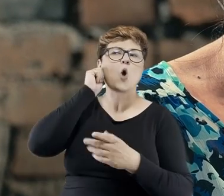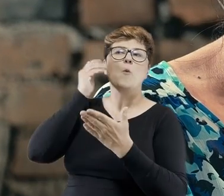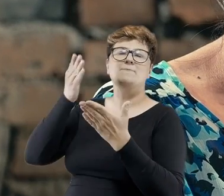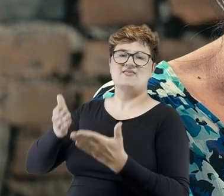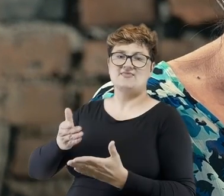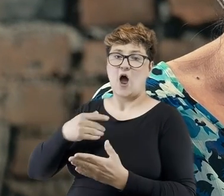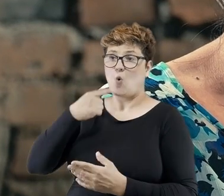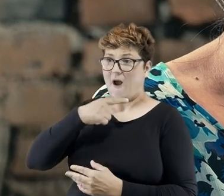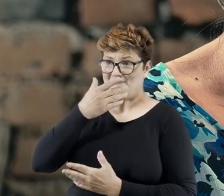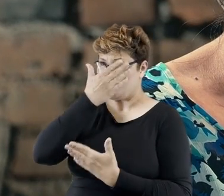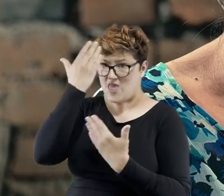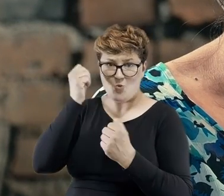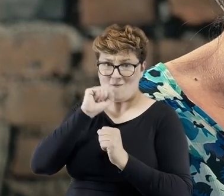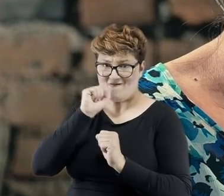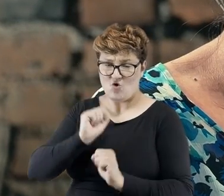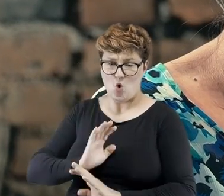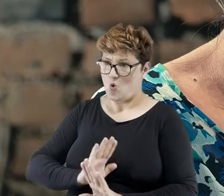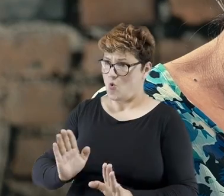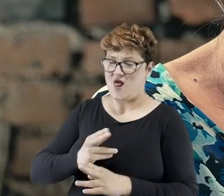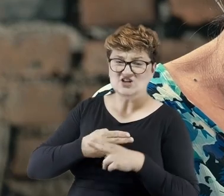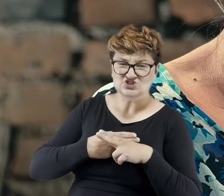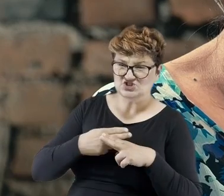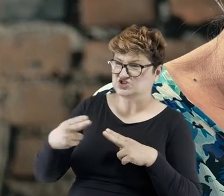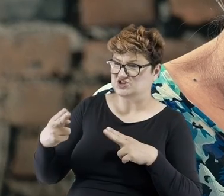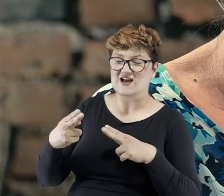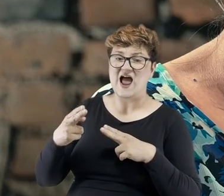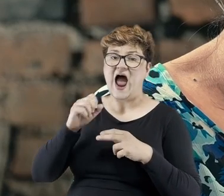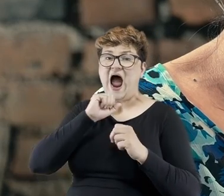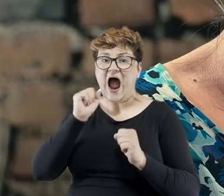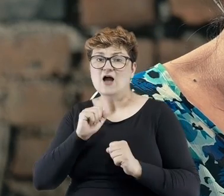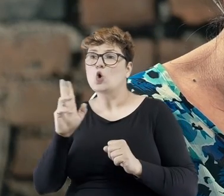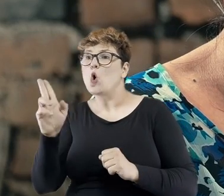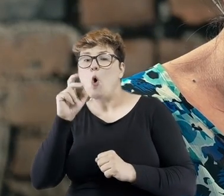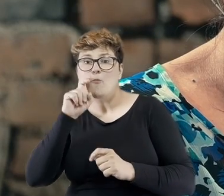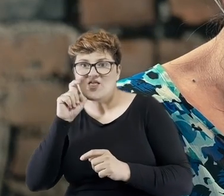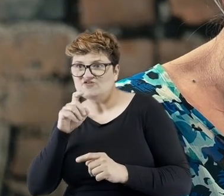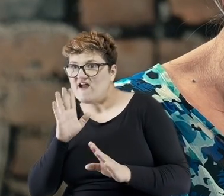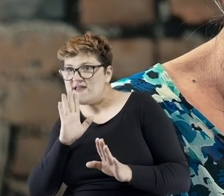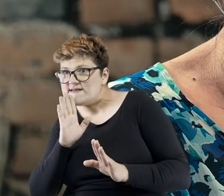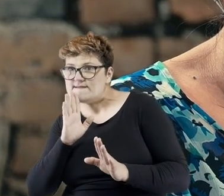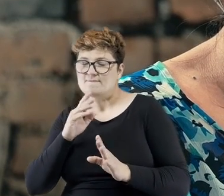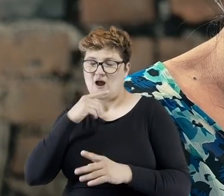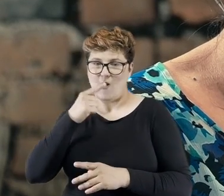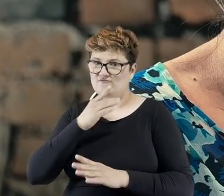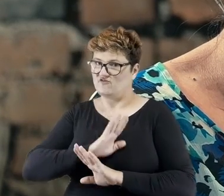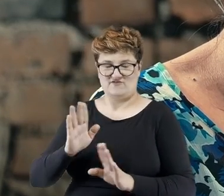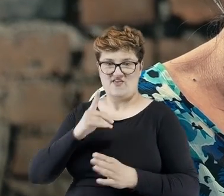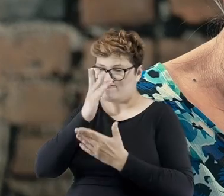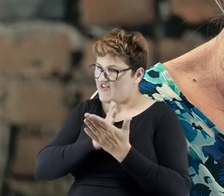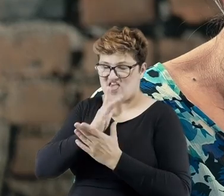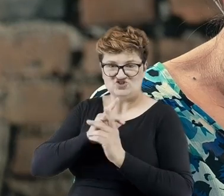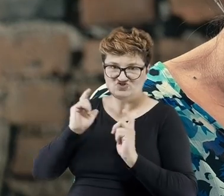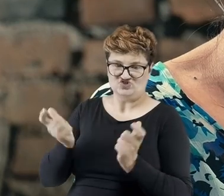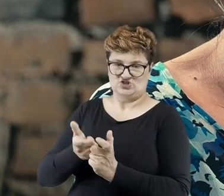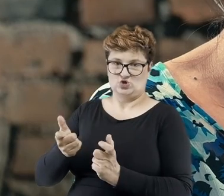ta kobieta nie umie w ogóle kłamać. Jest do tego stopnia czysta, że nie jest w stanie podejrzewać nawet innych o kłamstwo. Wierzy we wszystko bez